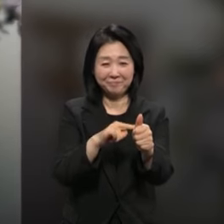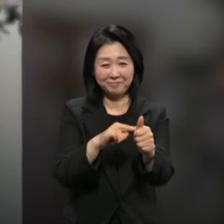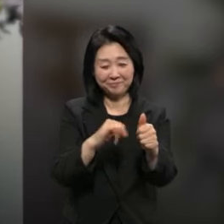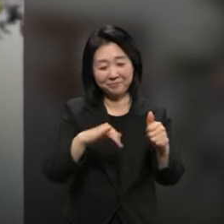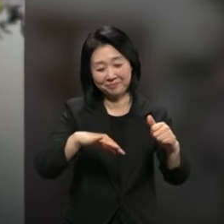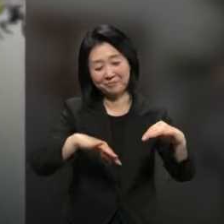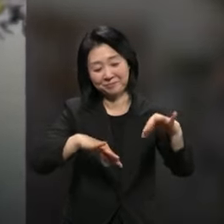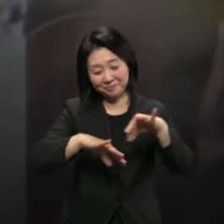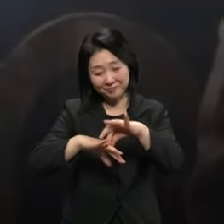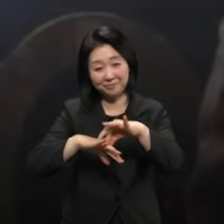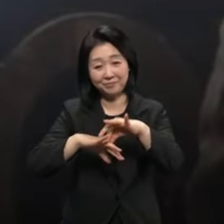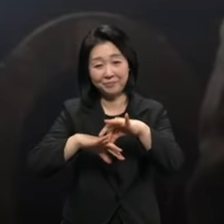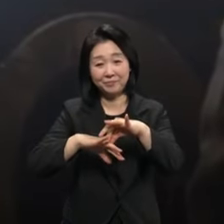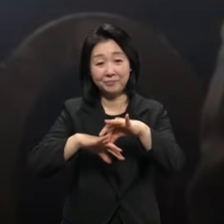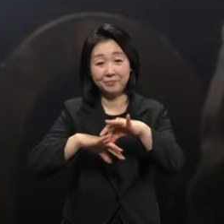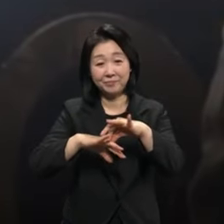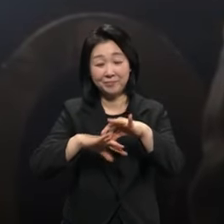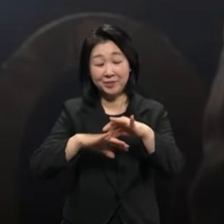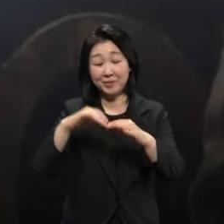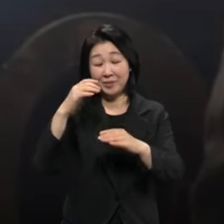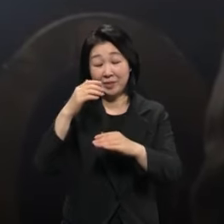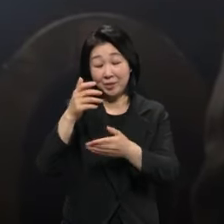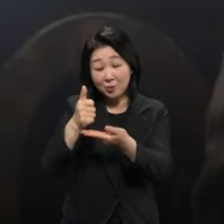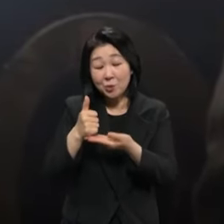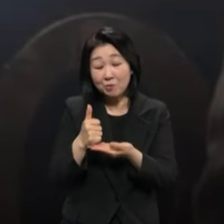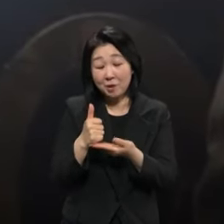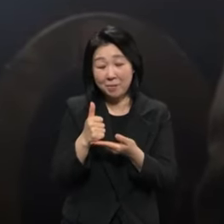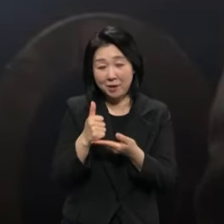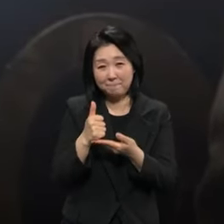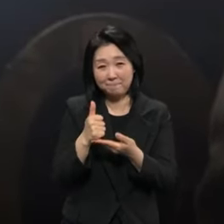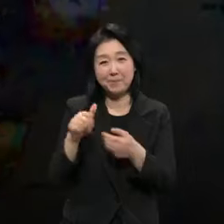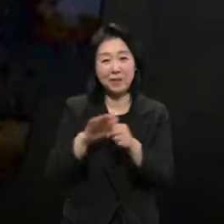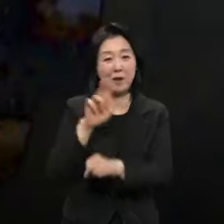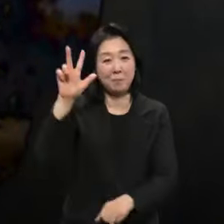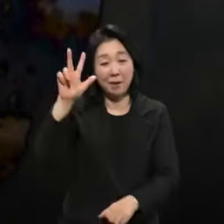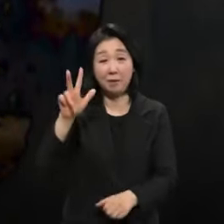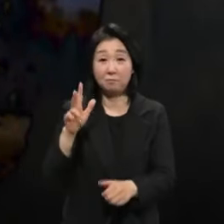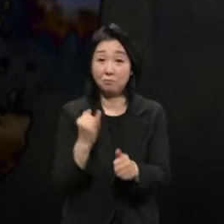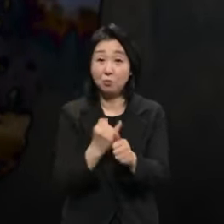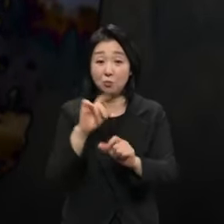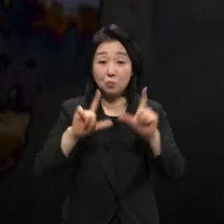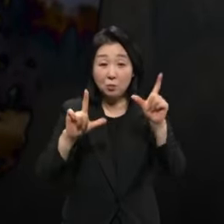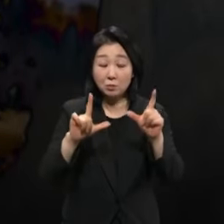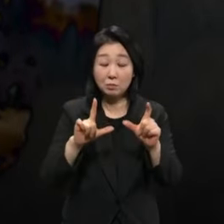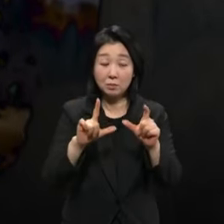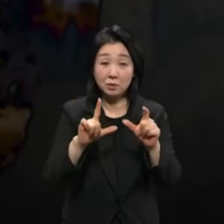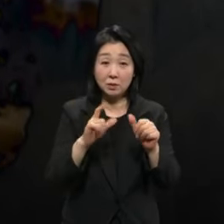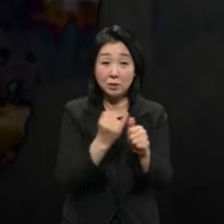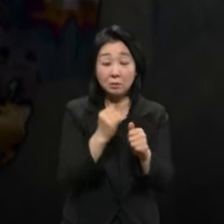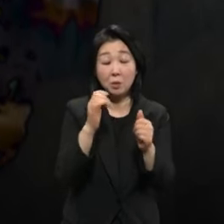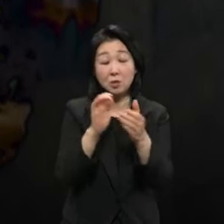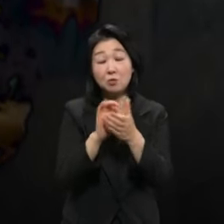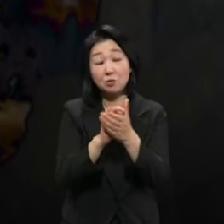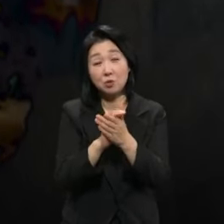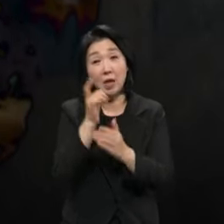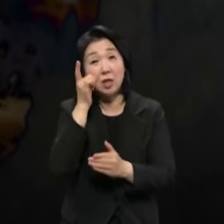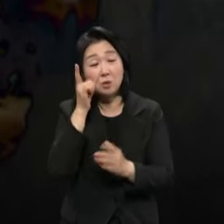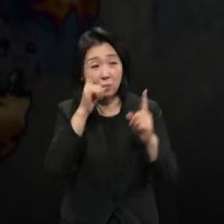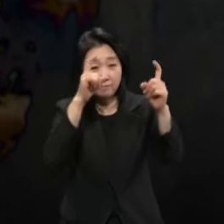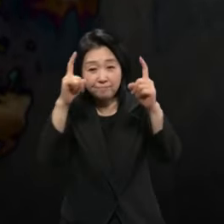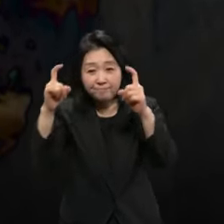반지를 낍니다. 하객 앞에서 사랑을 맹세하는 신랑 신부. 모두 신랑 신부의 친구들이 휴대전화로